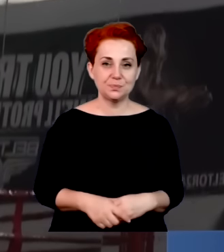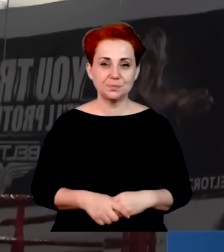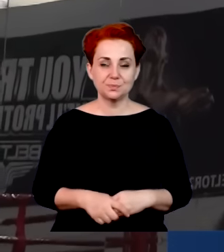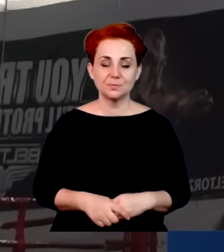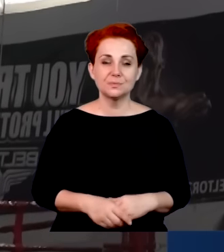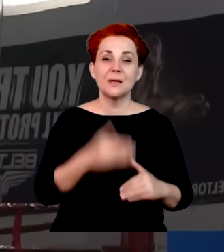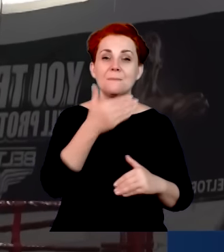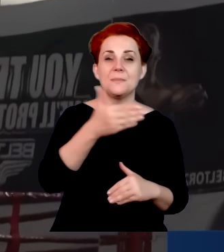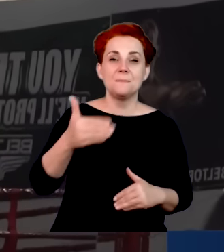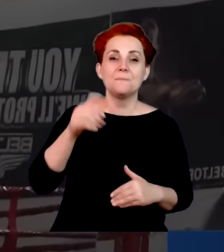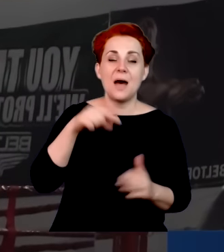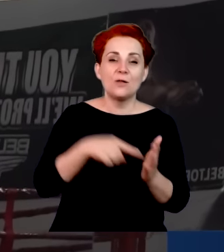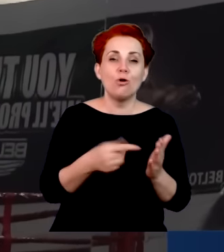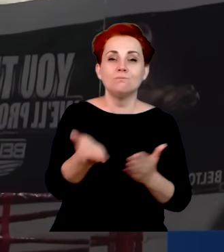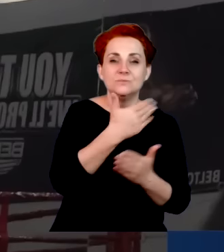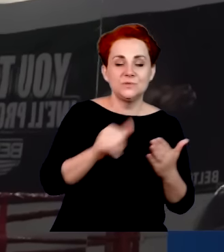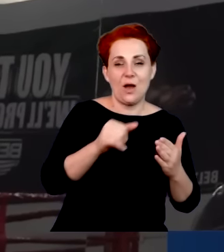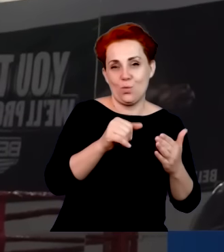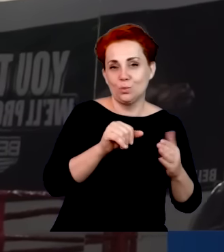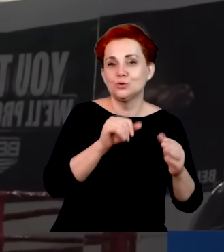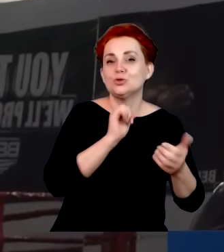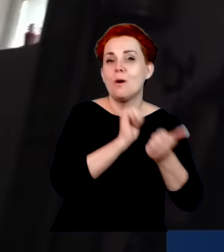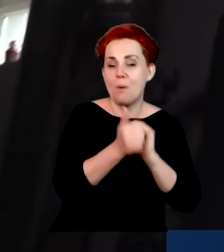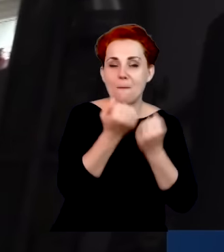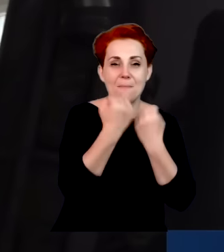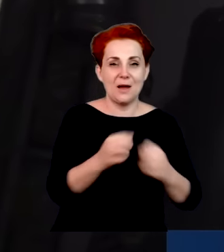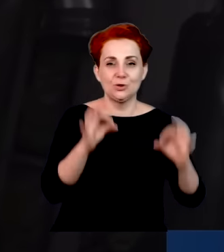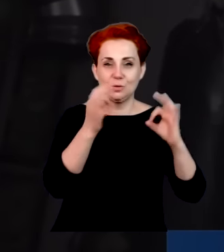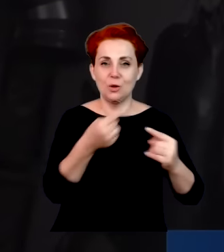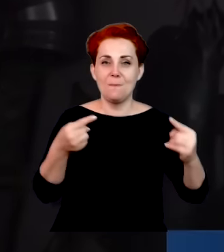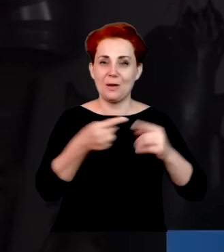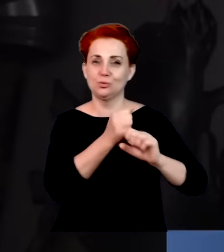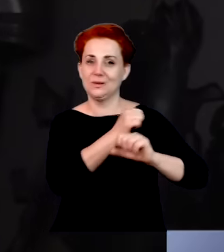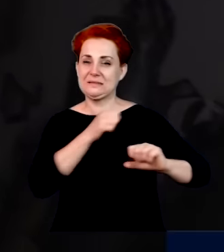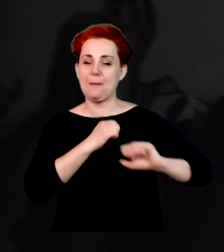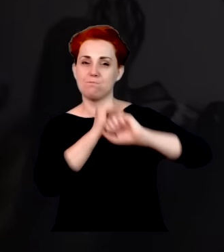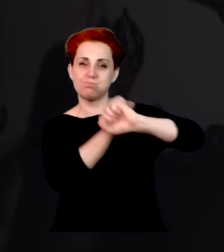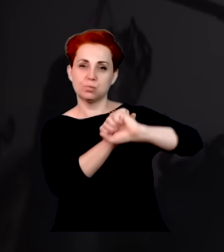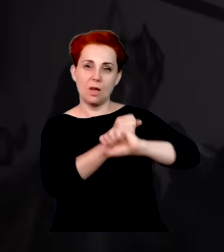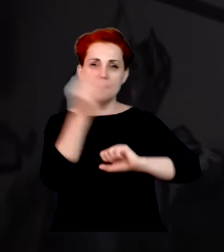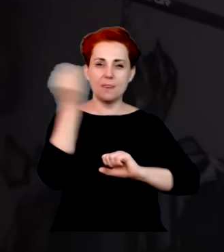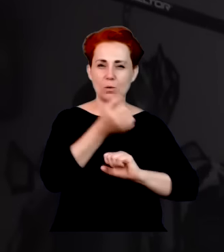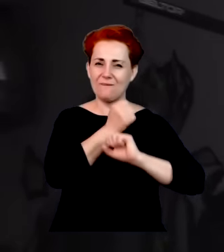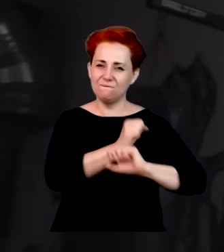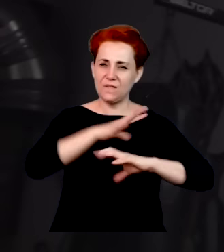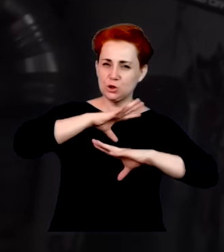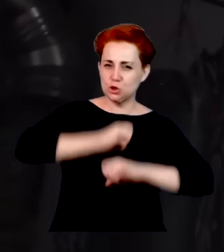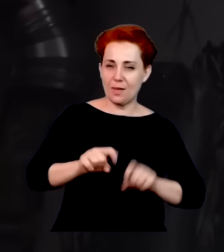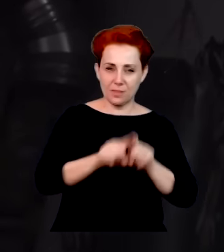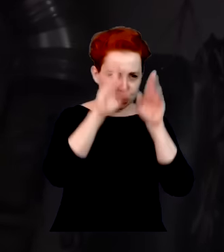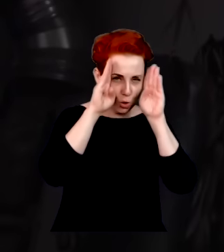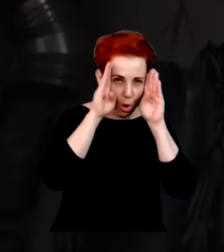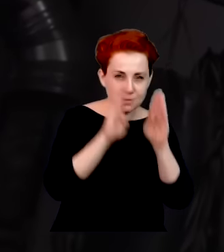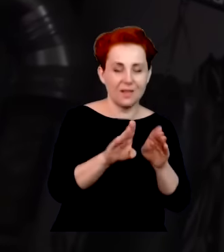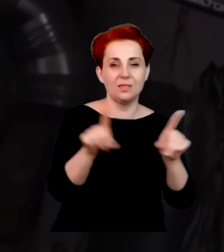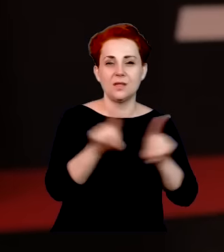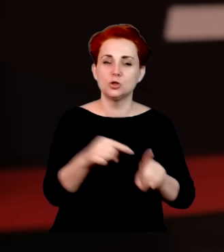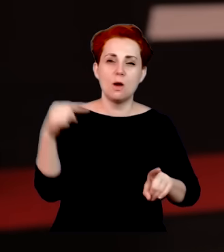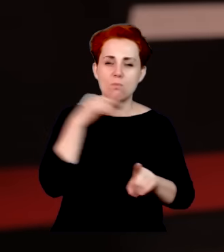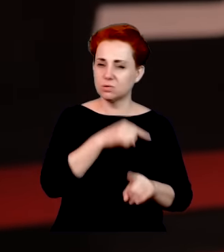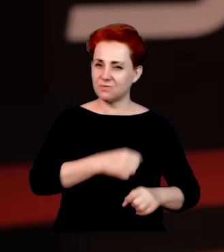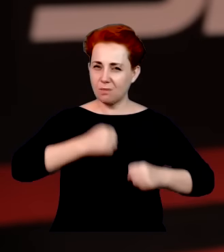MMA to dyscyplina sportowa, która świetnie sprawdza się w samoobronie. Ten sport uczy wytrzymałości, koncentracji i pozwala twardo stąpać